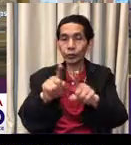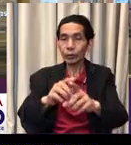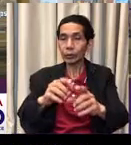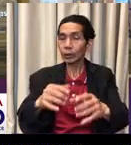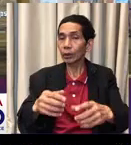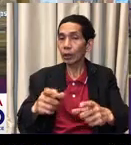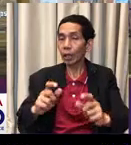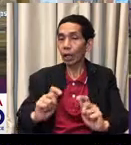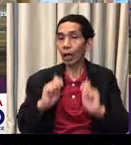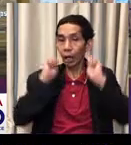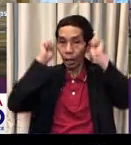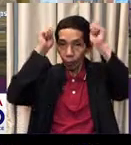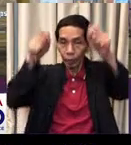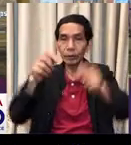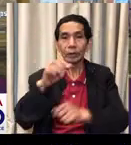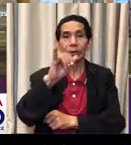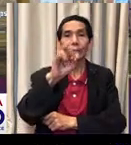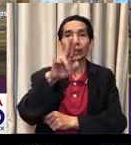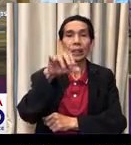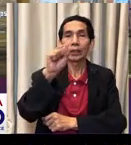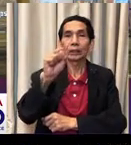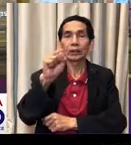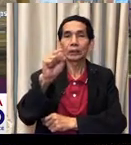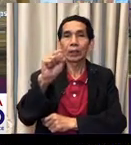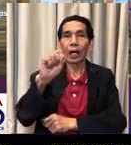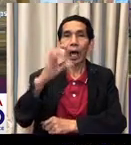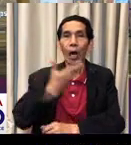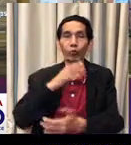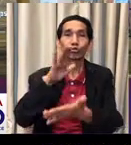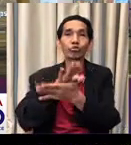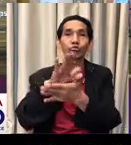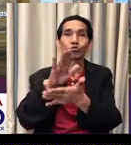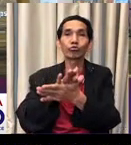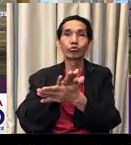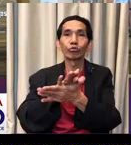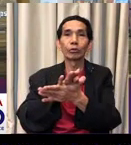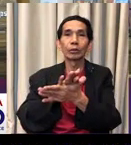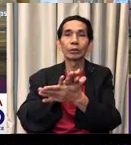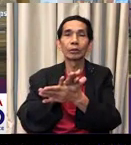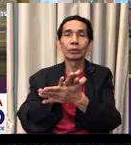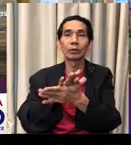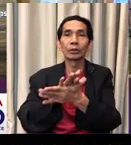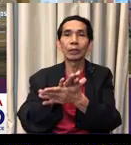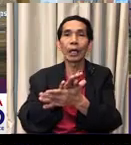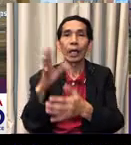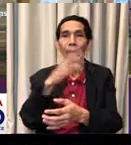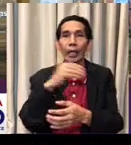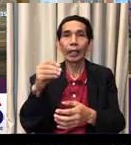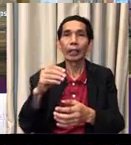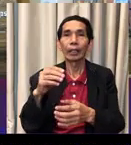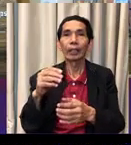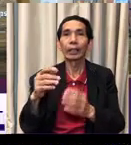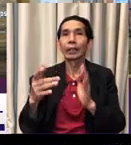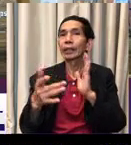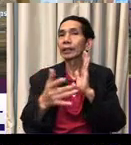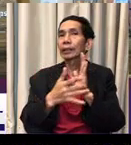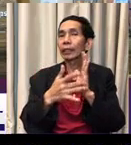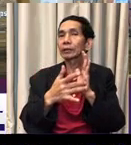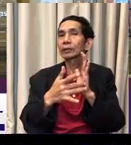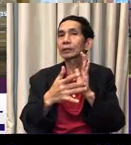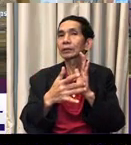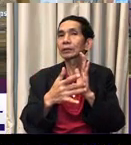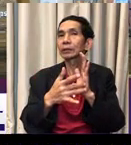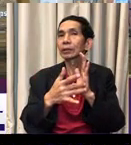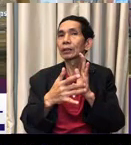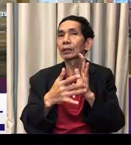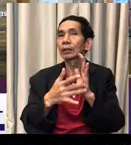award ang IRIS. Yung aming eskwelahan din ay isa doon. At saka ang Text Fire Brigade.